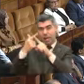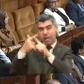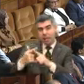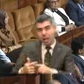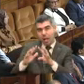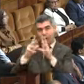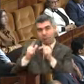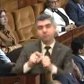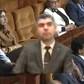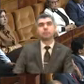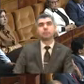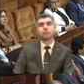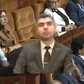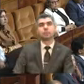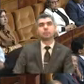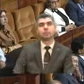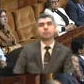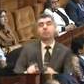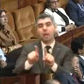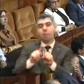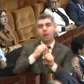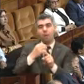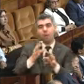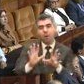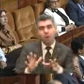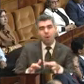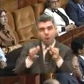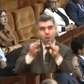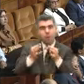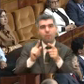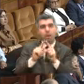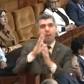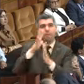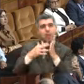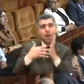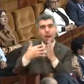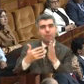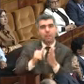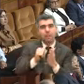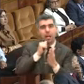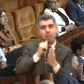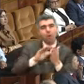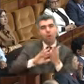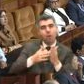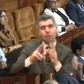نطلب منكم تقييم المخطط الوطني للماء والمخطط التوجيهي للتهيئة المندمجة للموارد